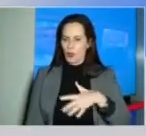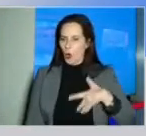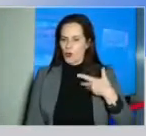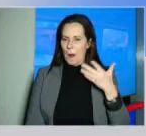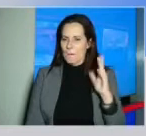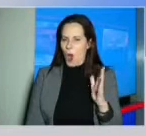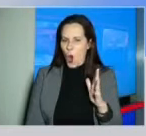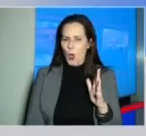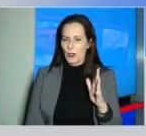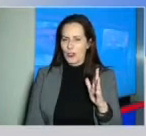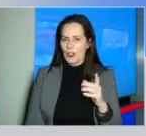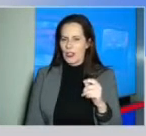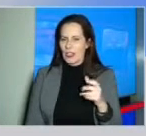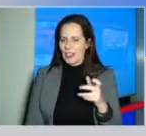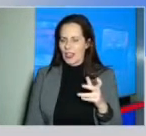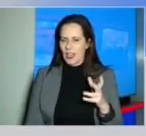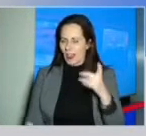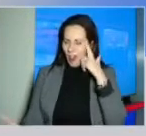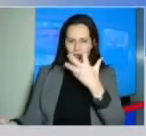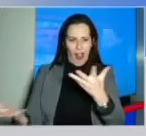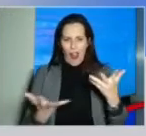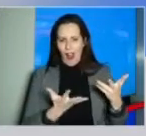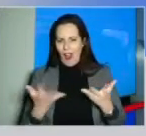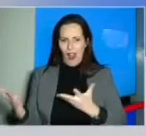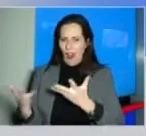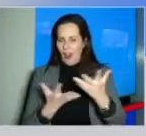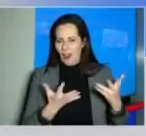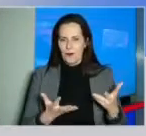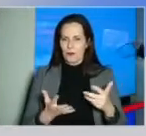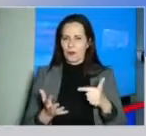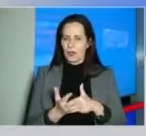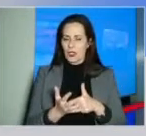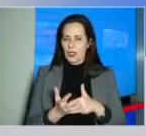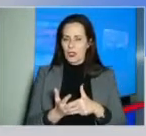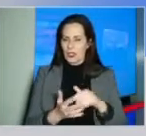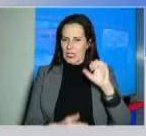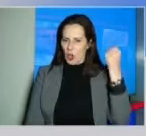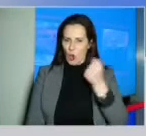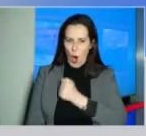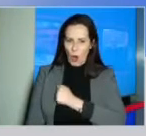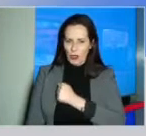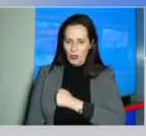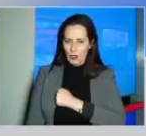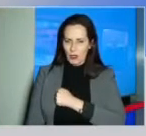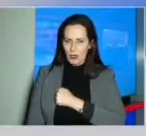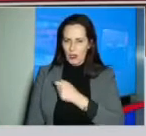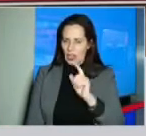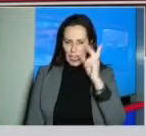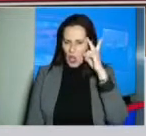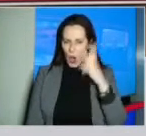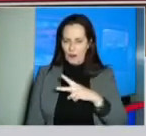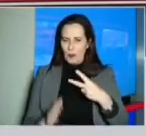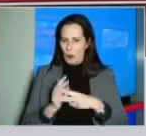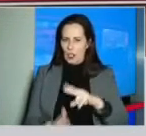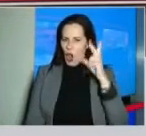מאוד קצת של אובדן דרך, אובדן כיוון, כאשר הציוני הדתית היא לא מאוד מבינה בפוליטיקה,